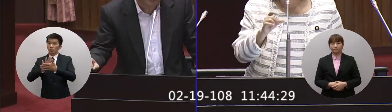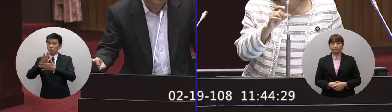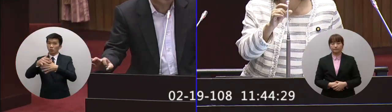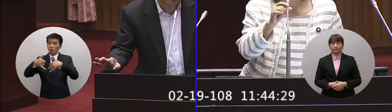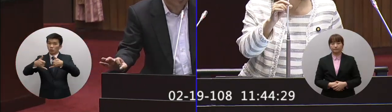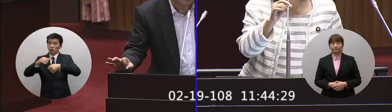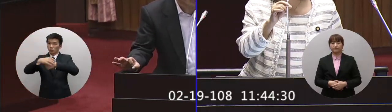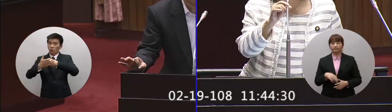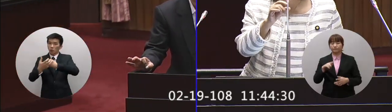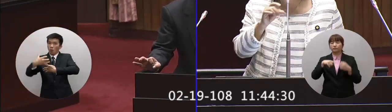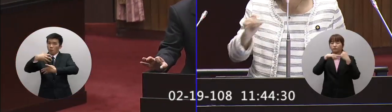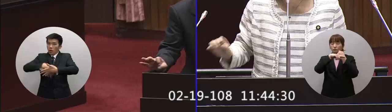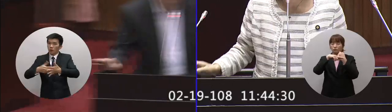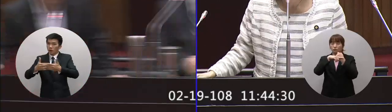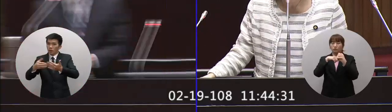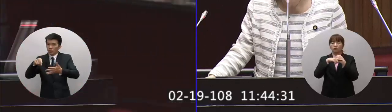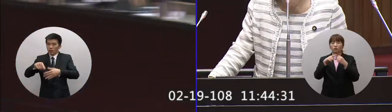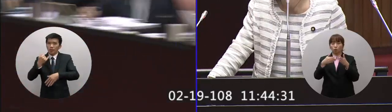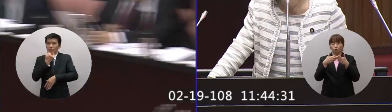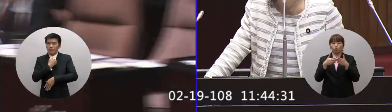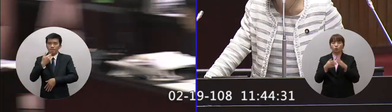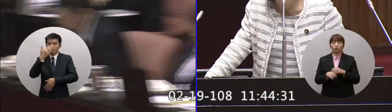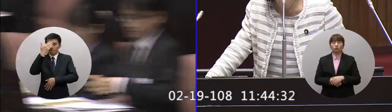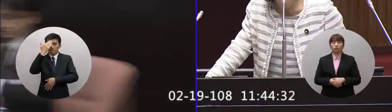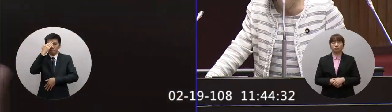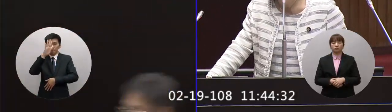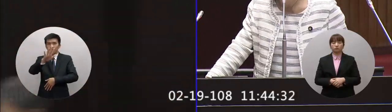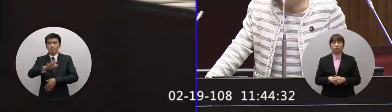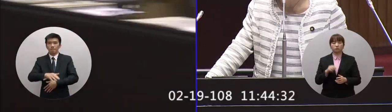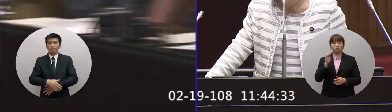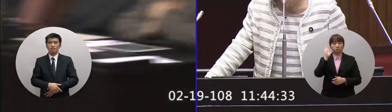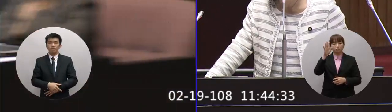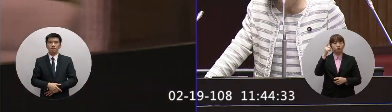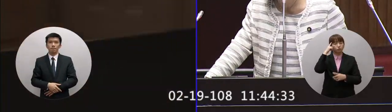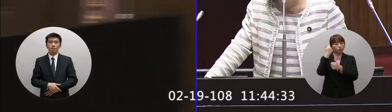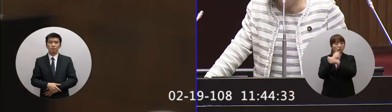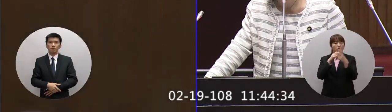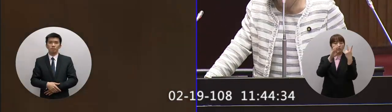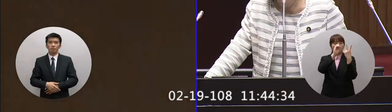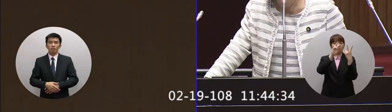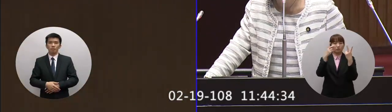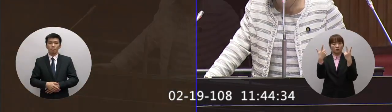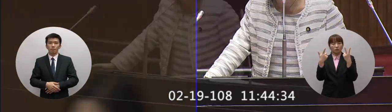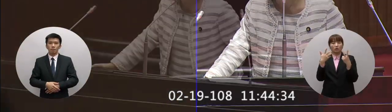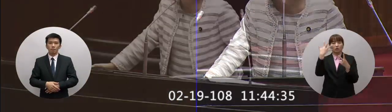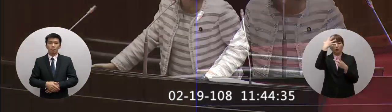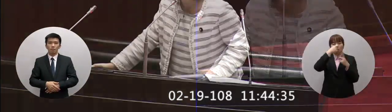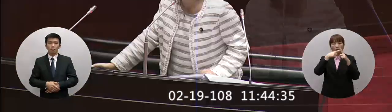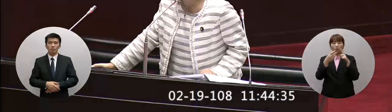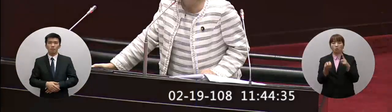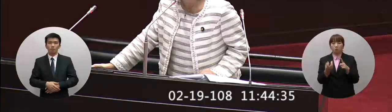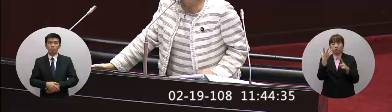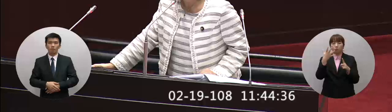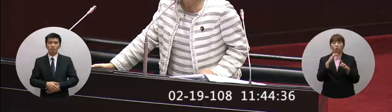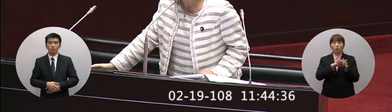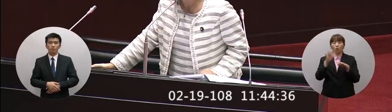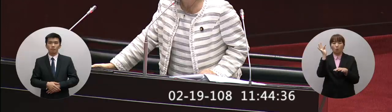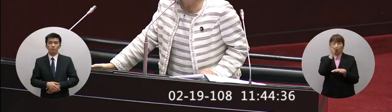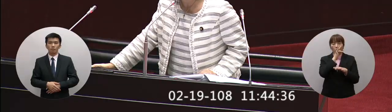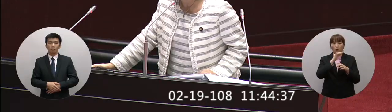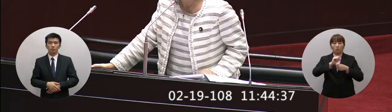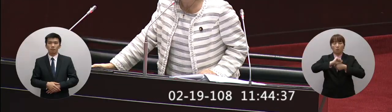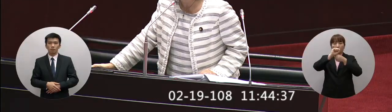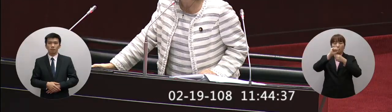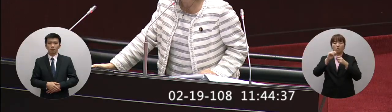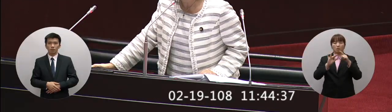恐怕这会有点困难。 我想是要原因，因为可能真的要考虑2026年超高龄社会来临，可能更快速的，我们